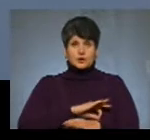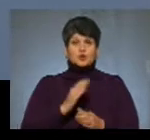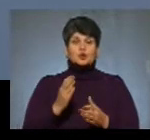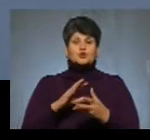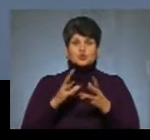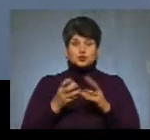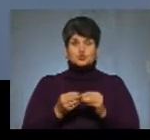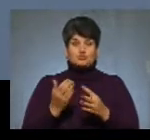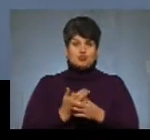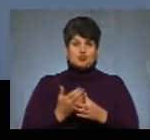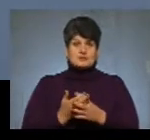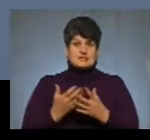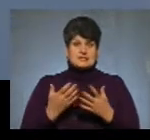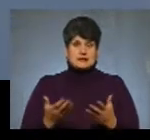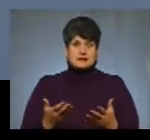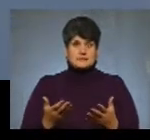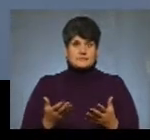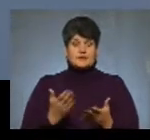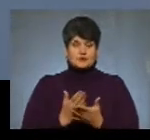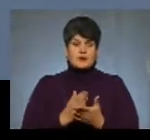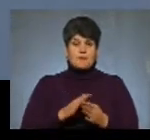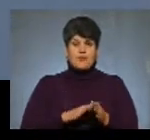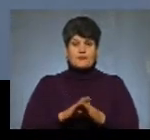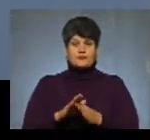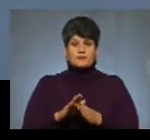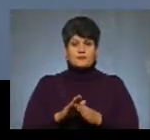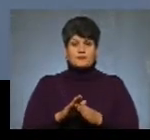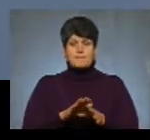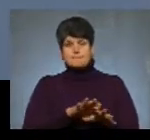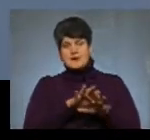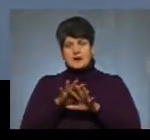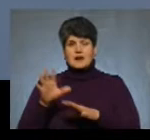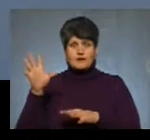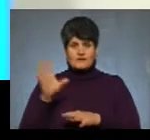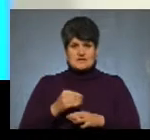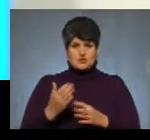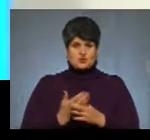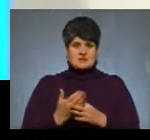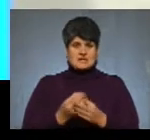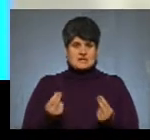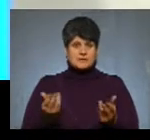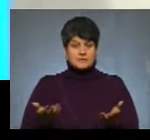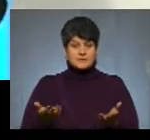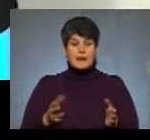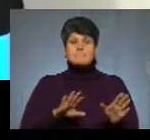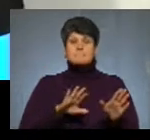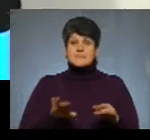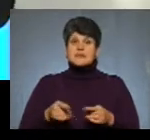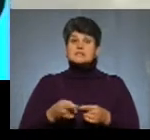таке використання житлово-комунальних послуг є в повному обсязі, тобто перекриває всю суму субсидії. І після того